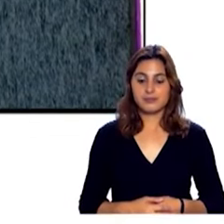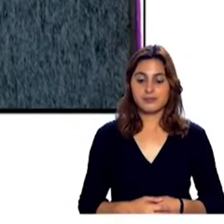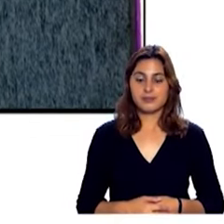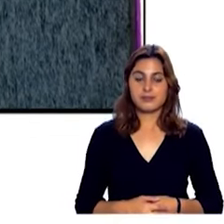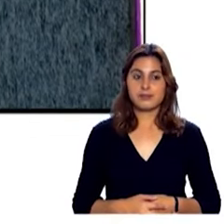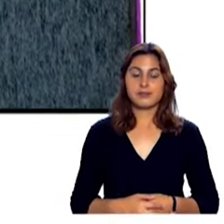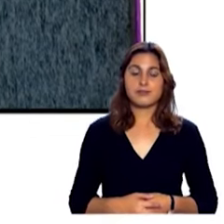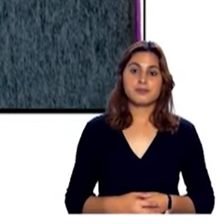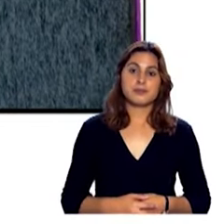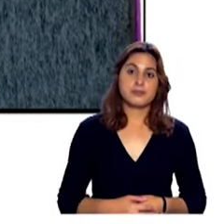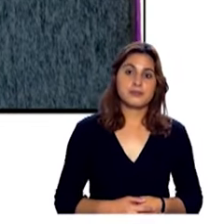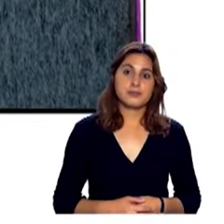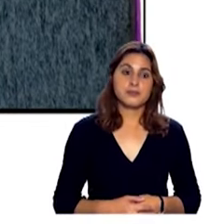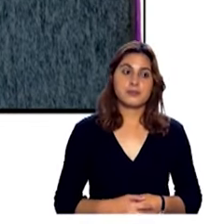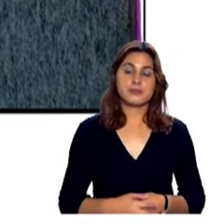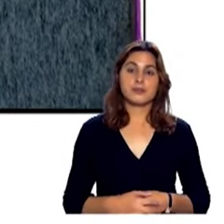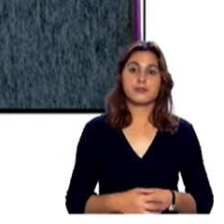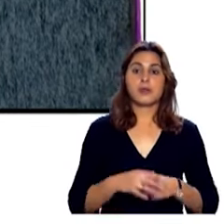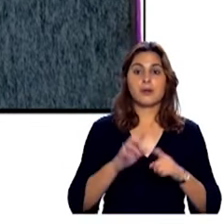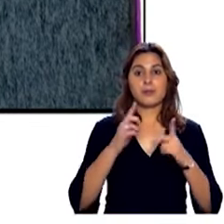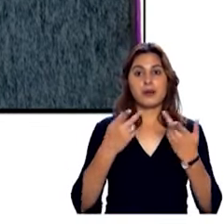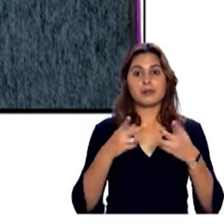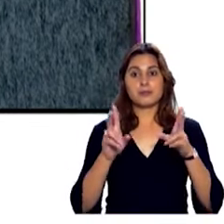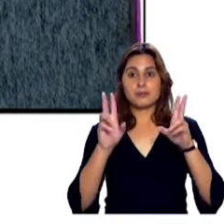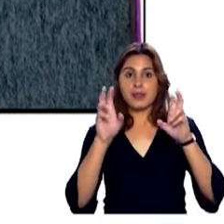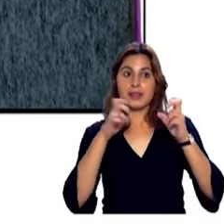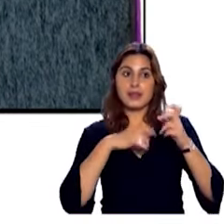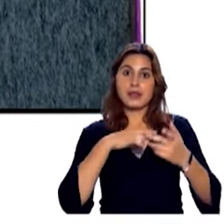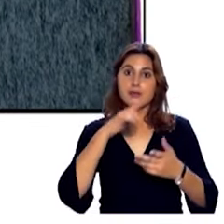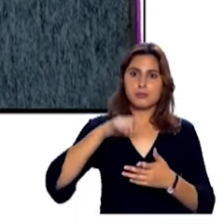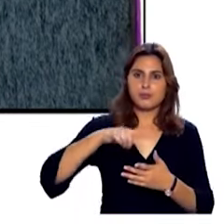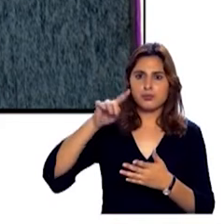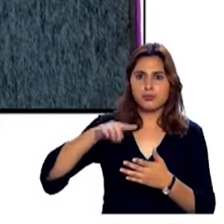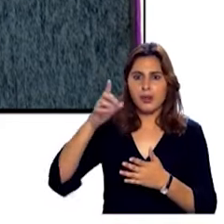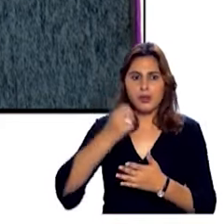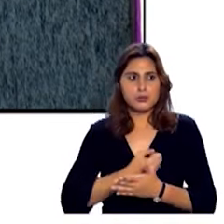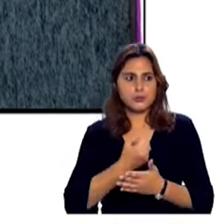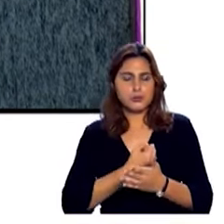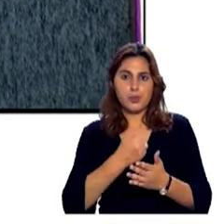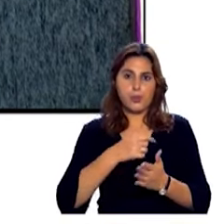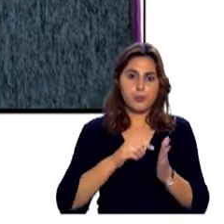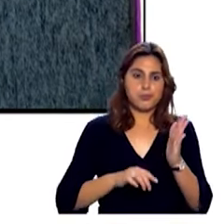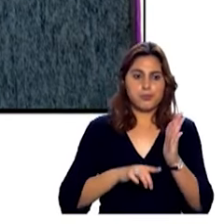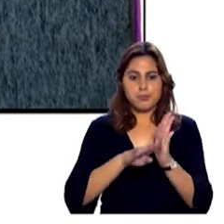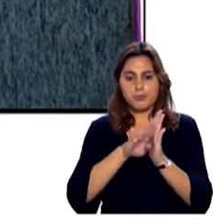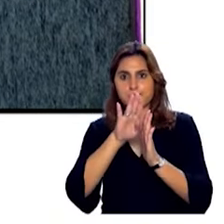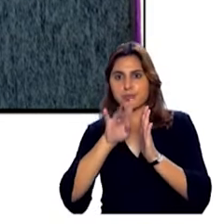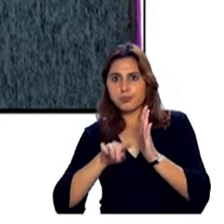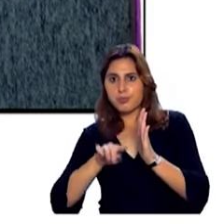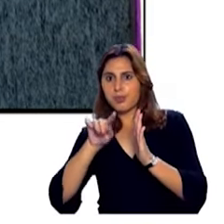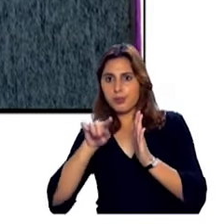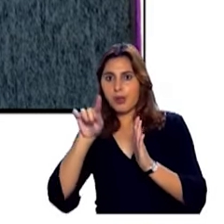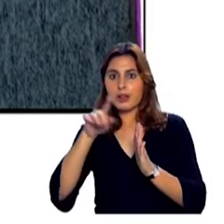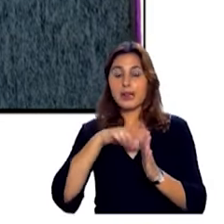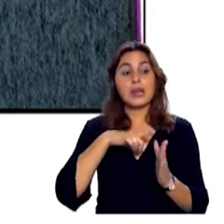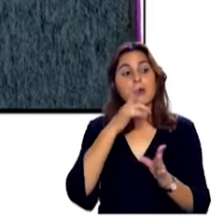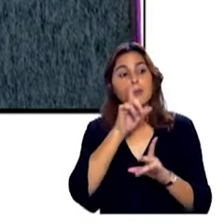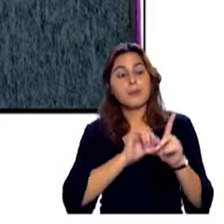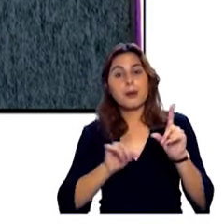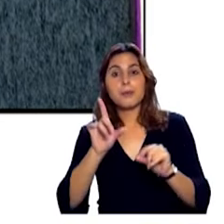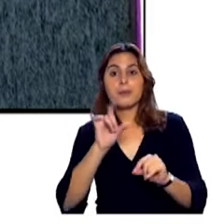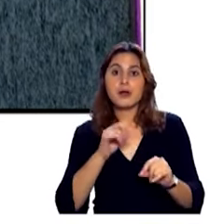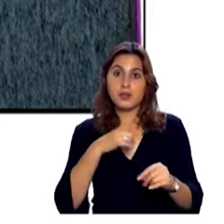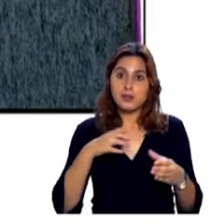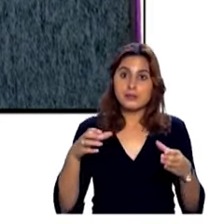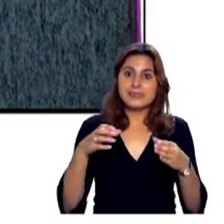guardiamo le statistiche di applicazione di questo filtro siamo davvero a livelli molto Bassi ho Fatto